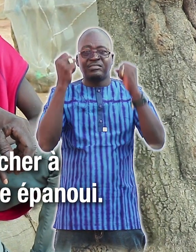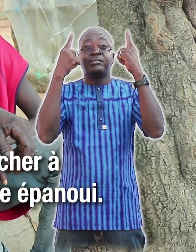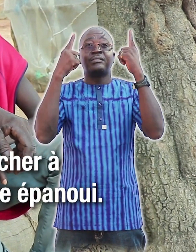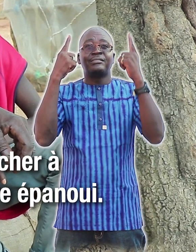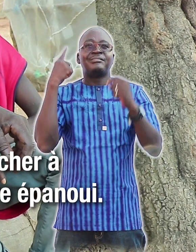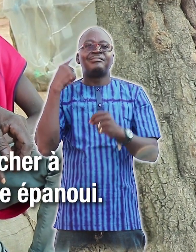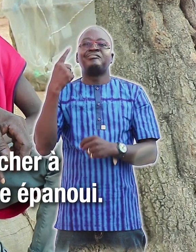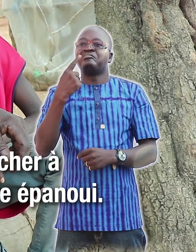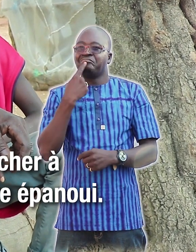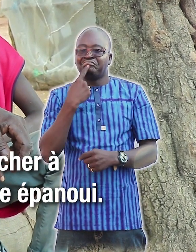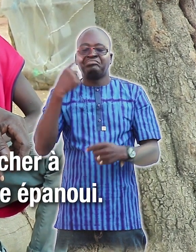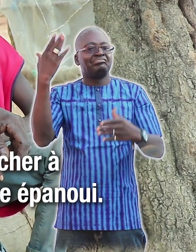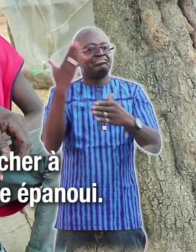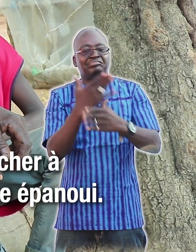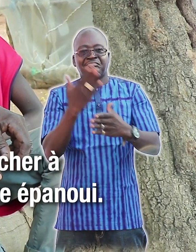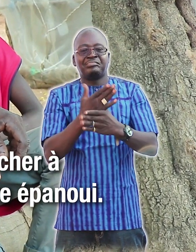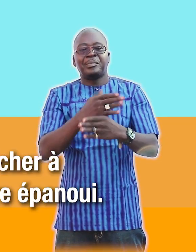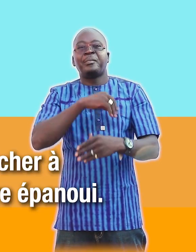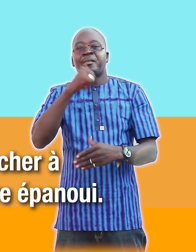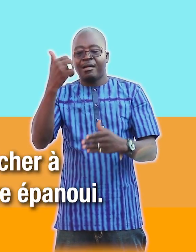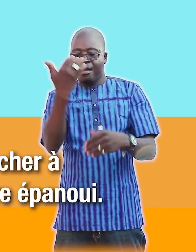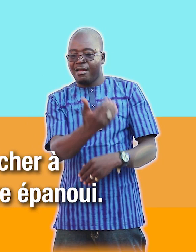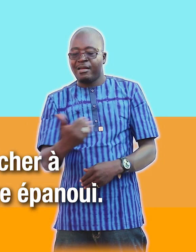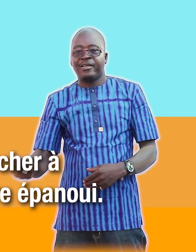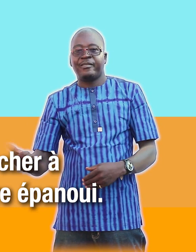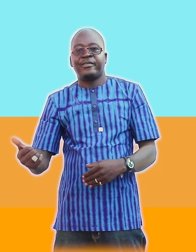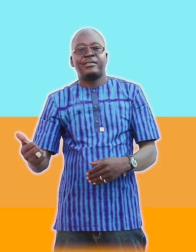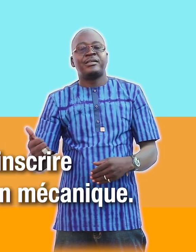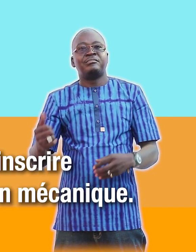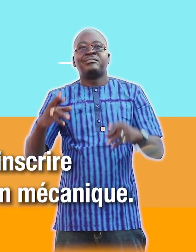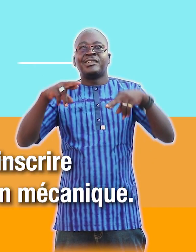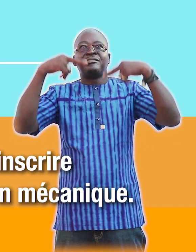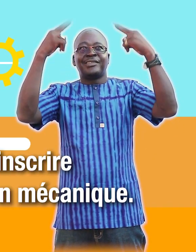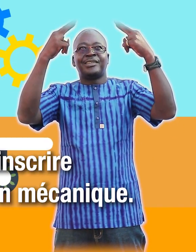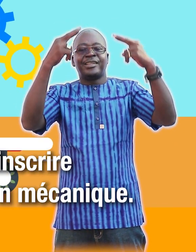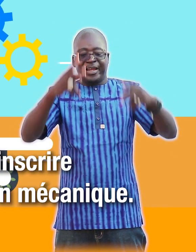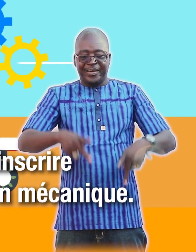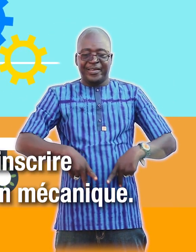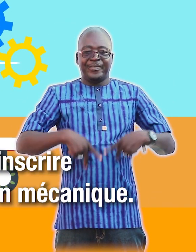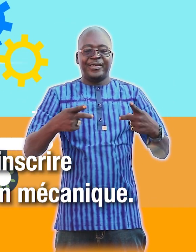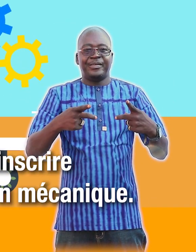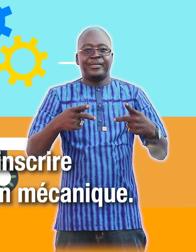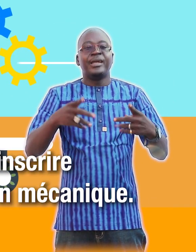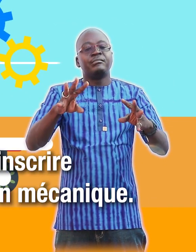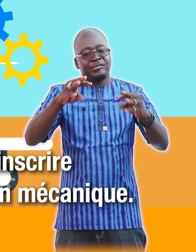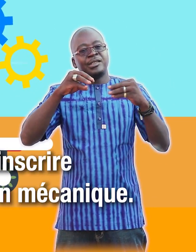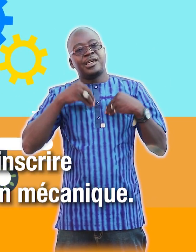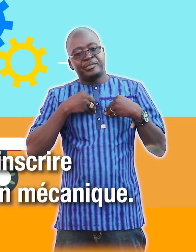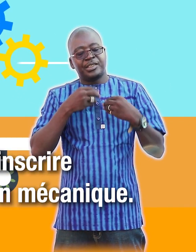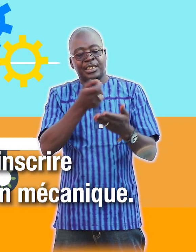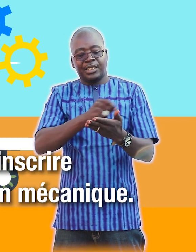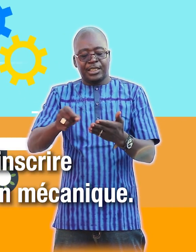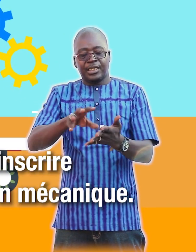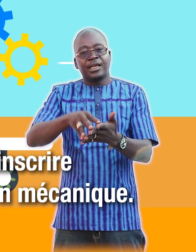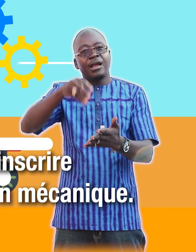surdité ne devrait pas empêcher à leur enfant de se réaliser et de vivre épanoui. C'est ainsi qu'ils ont accepté d'inscrire Seydou à un